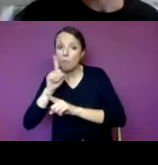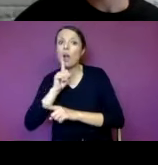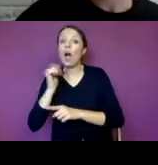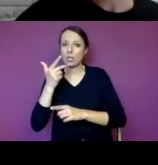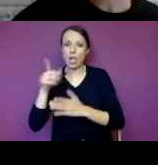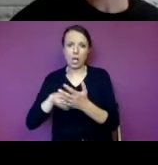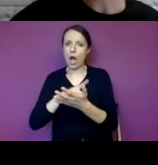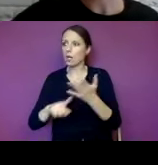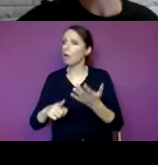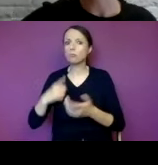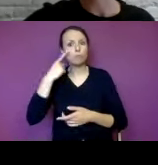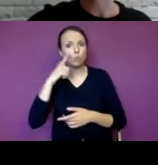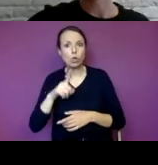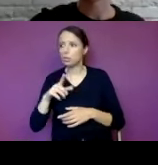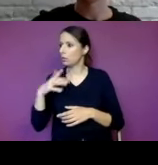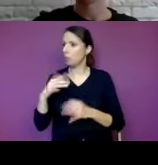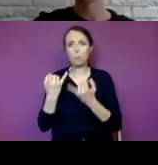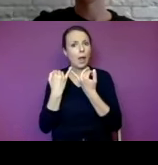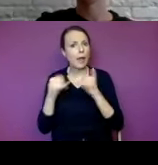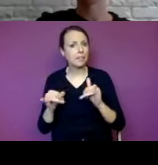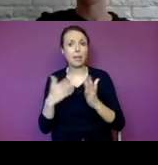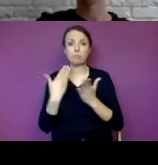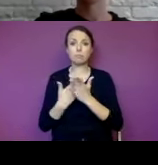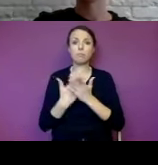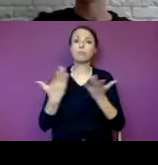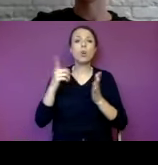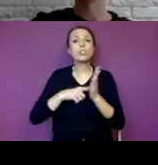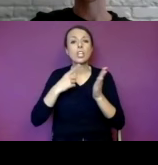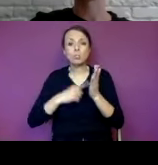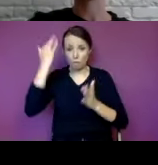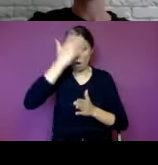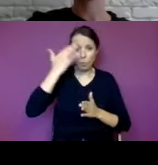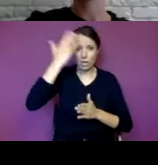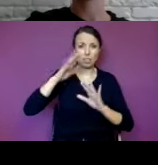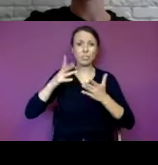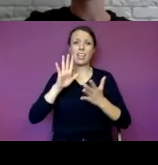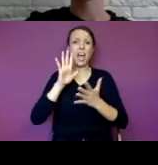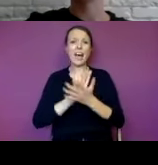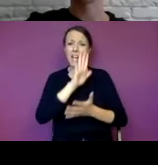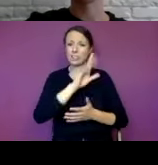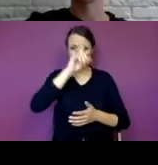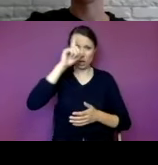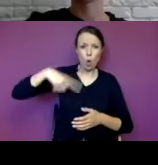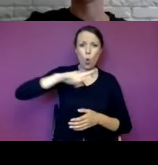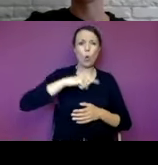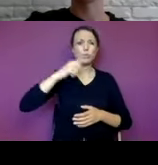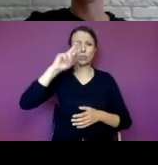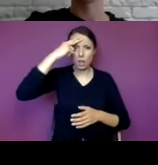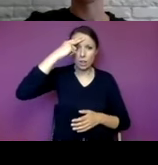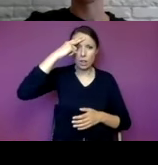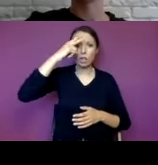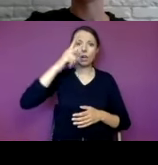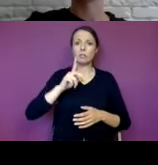że wyobrażenia, które wydają się być może statystycznie dominujące, rozbijają się zupełnie,